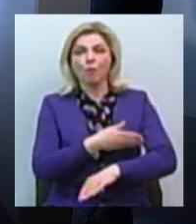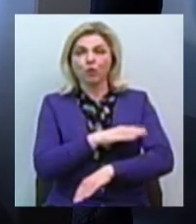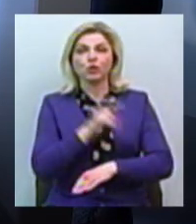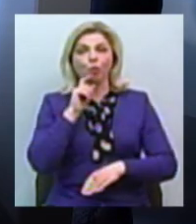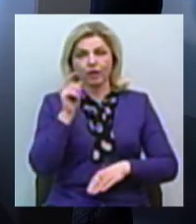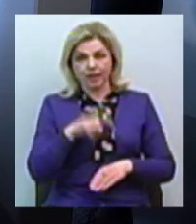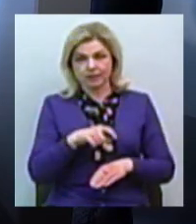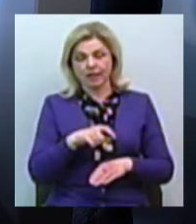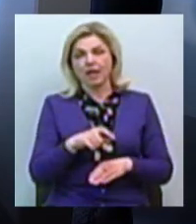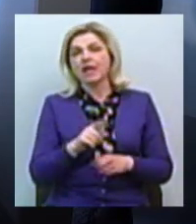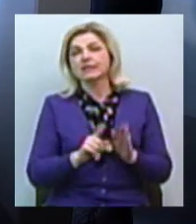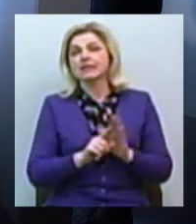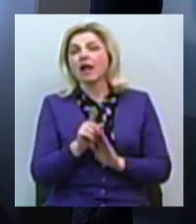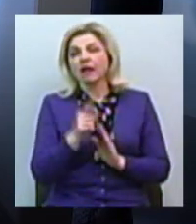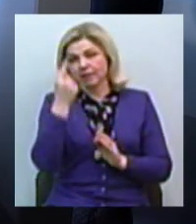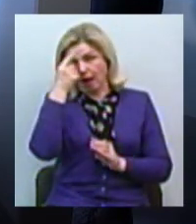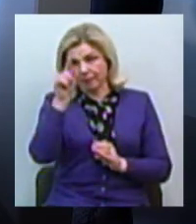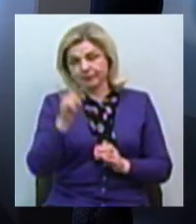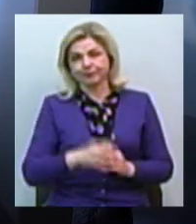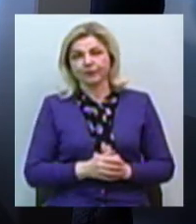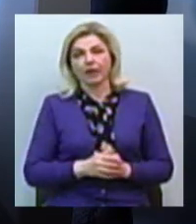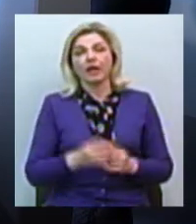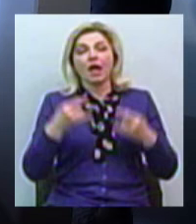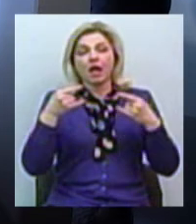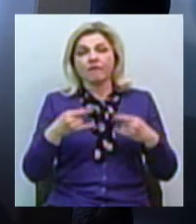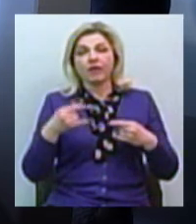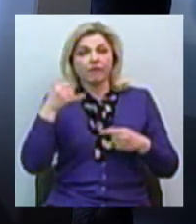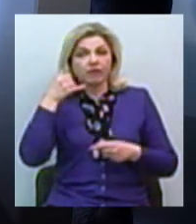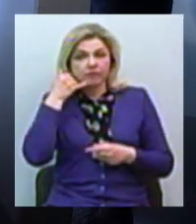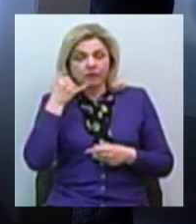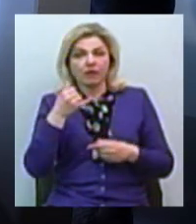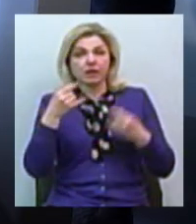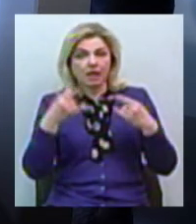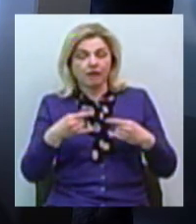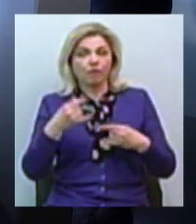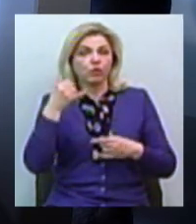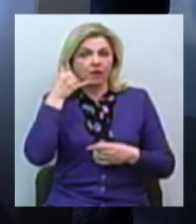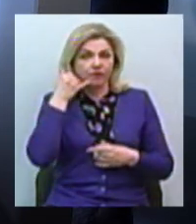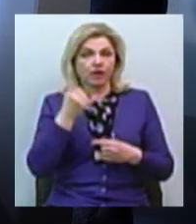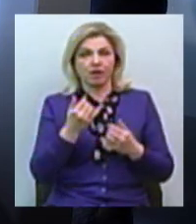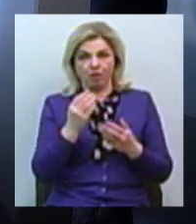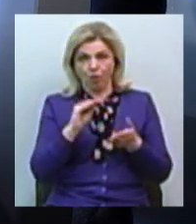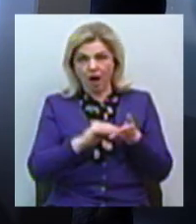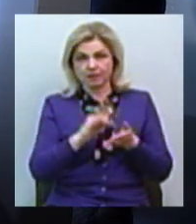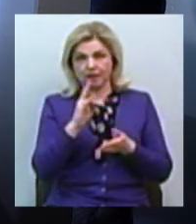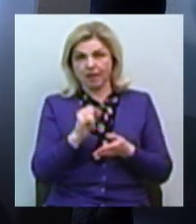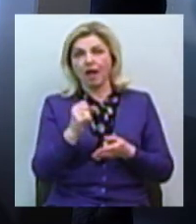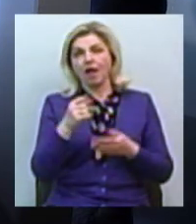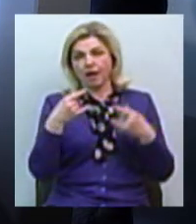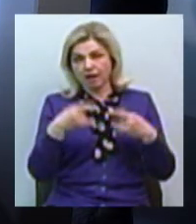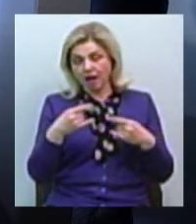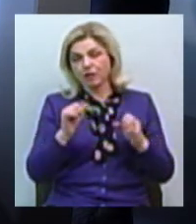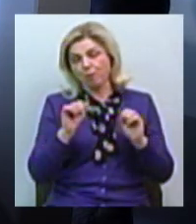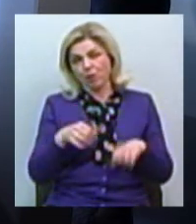стартапів». Вітаю. Добре. Нагадаю, працюємо в прямому ефірі. Телефон студії незмінний 76 92 33. Ну,